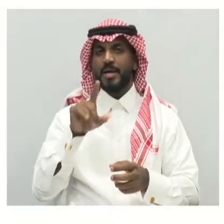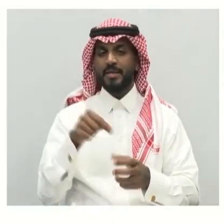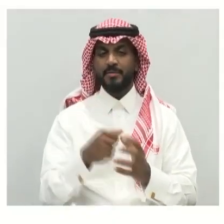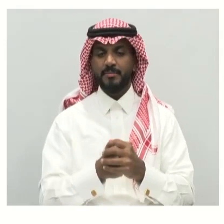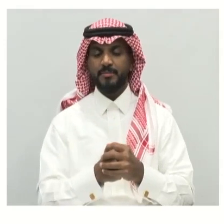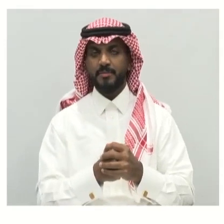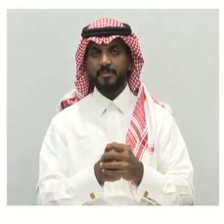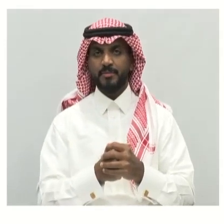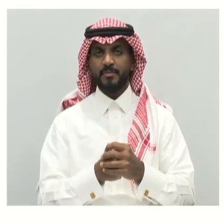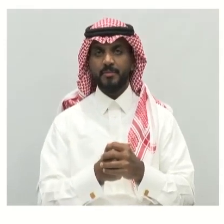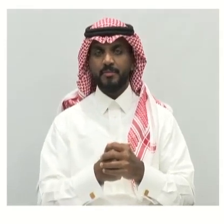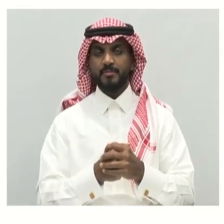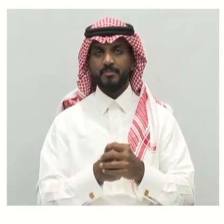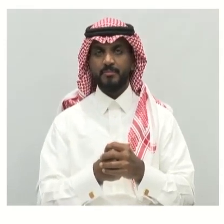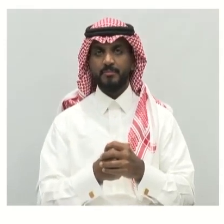اكمل